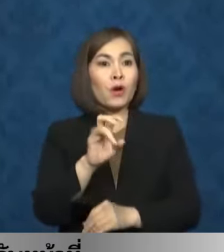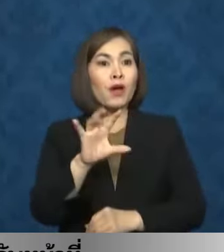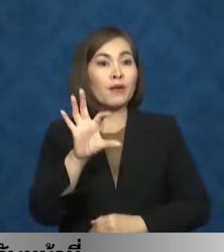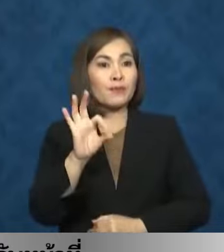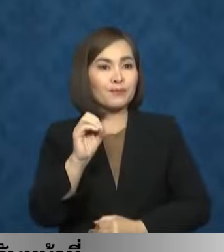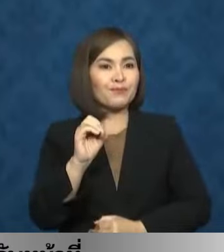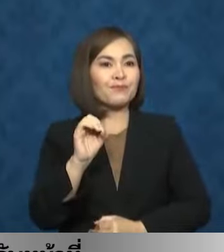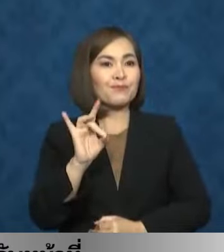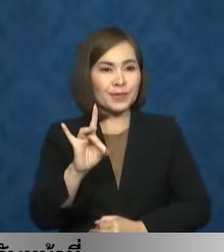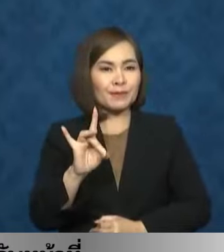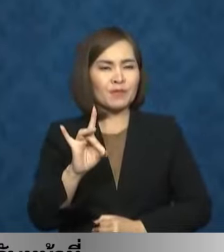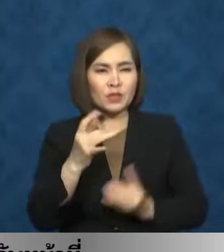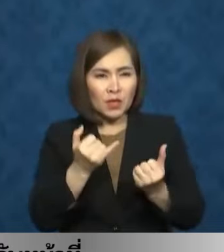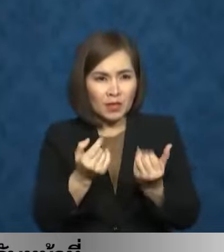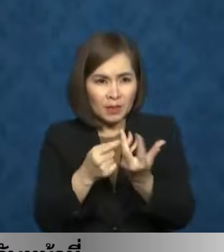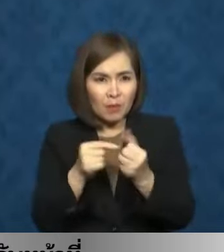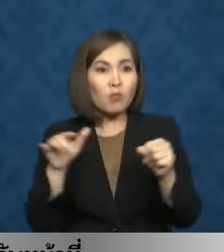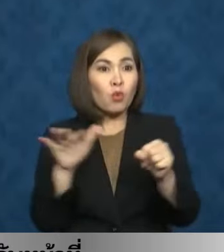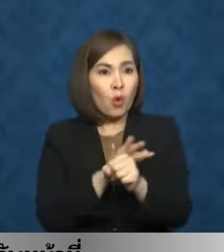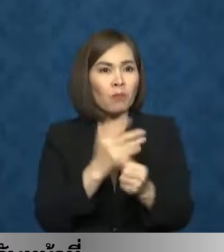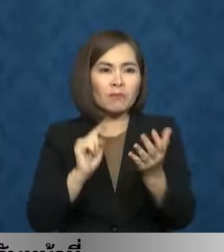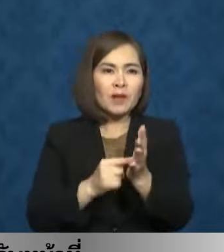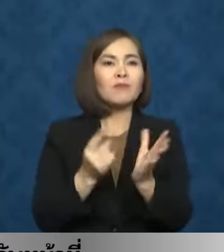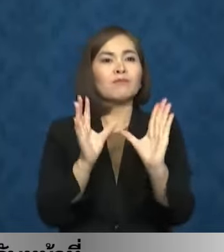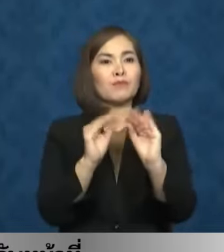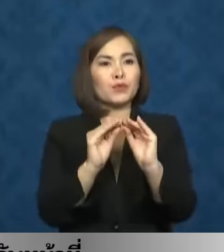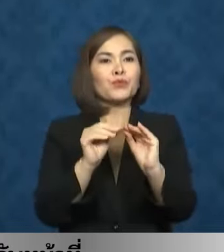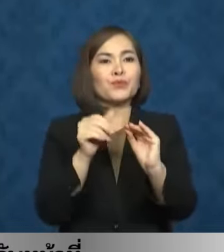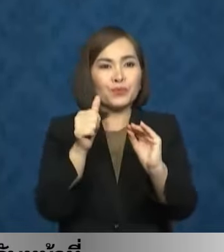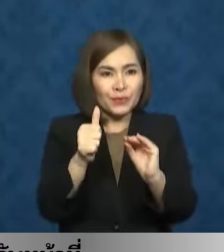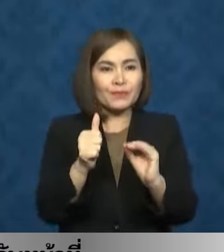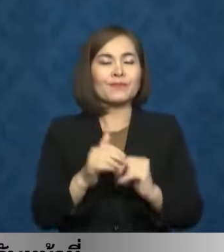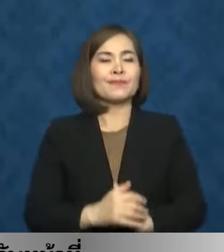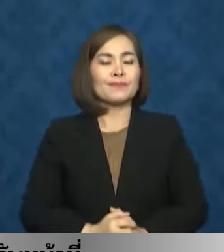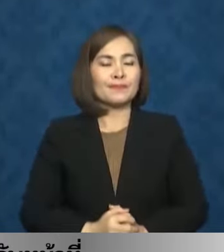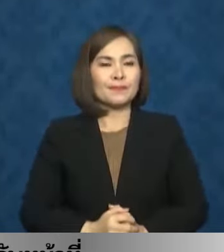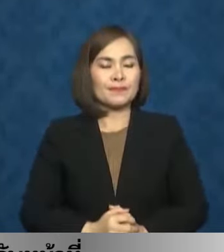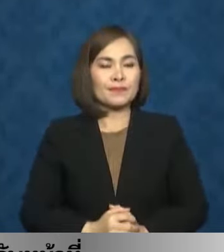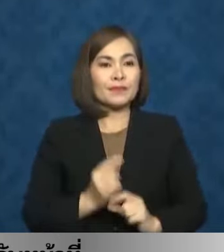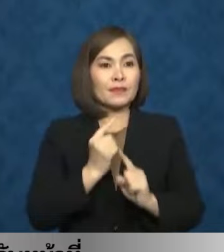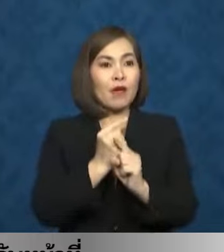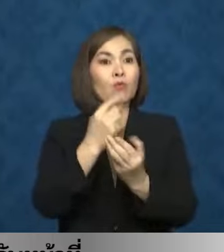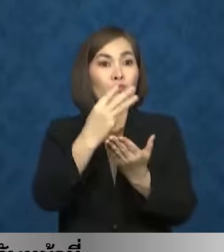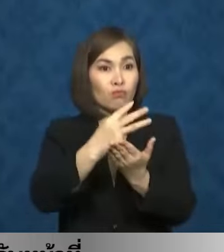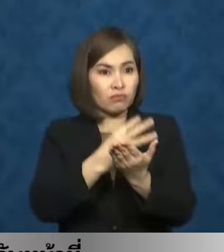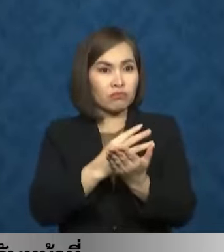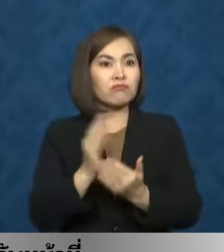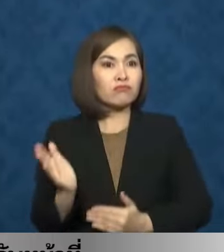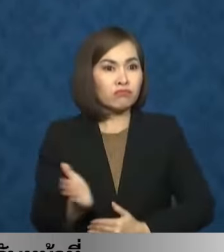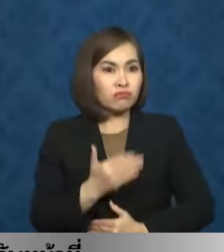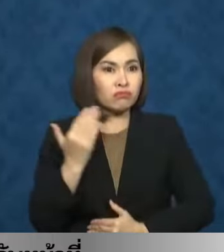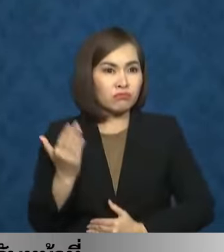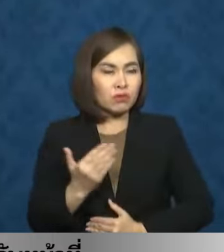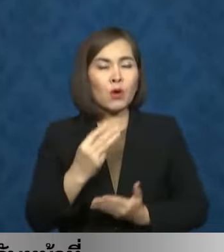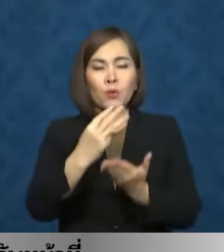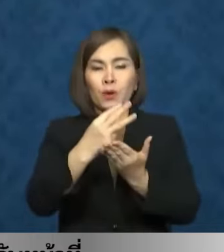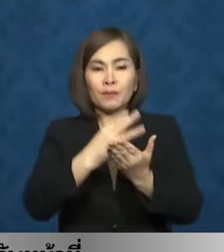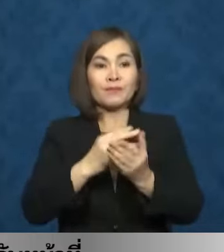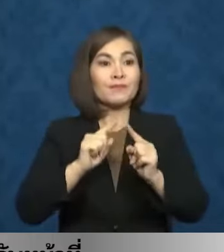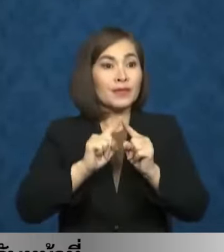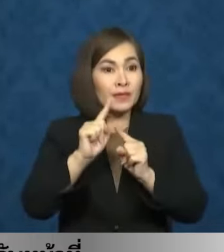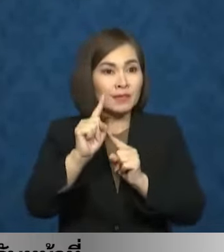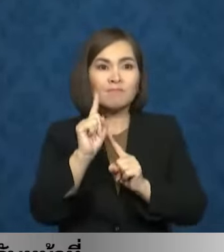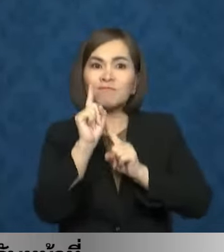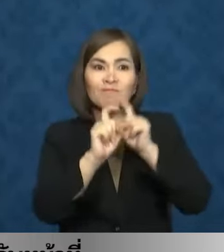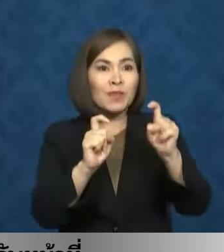298ท่านครบองค์ประชุมครับผมขอเปิดการประชุมและดำเนินการประชุมตามระเบียบวาระครับระเบียบวาระที่1กระทู้ถ